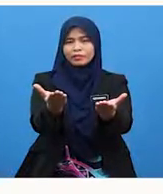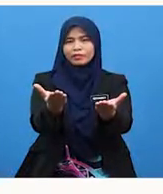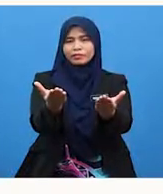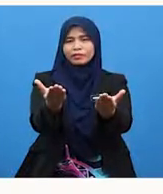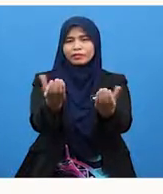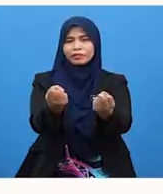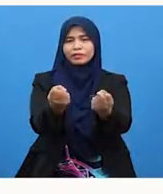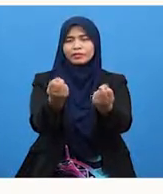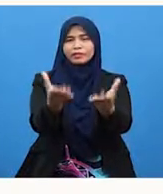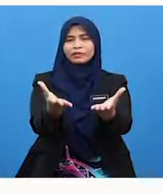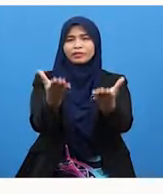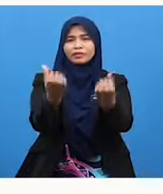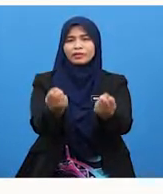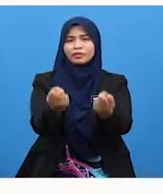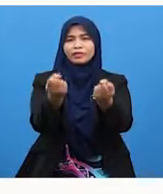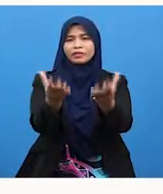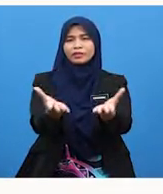Mula.